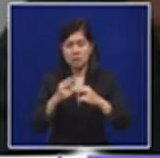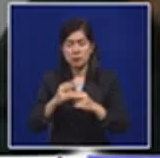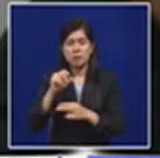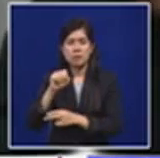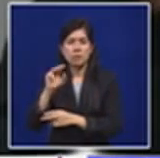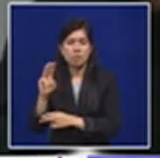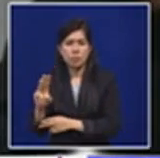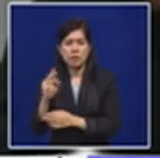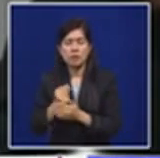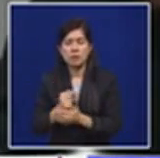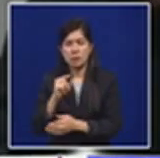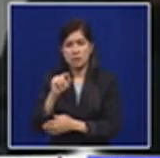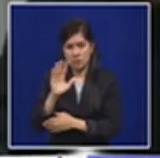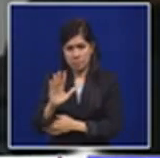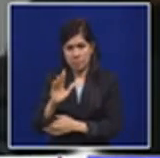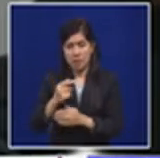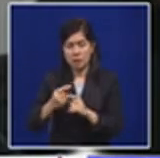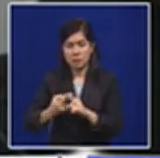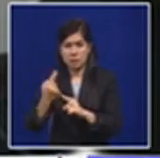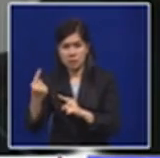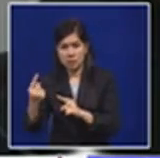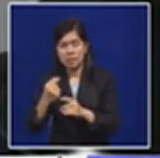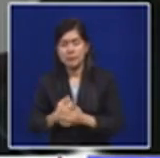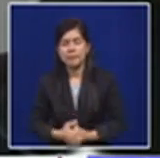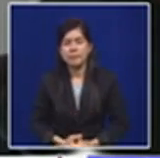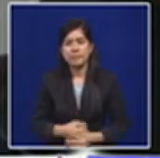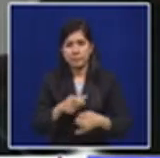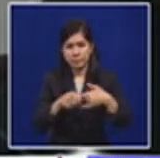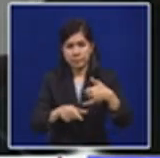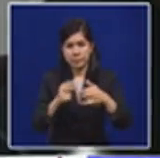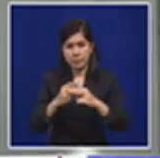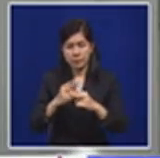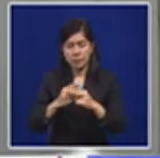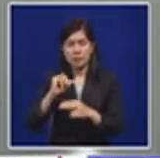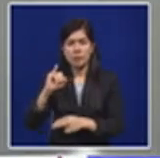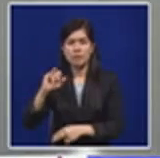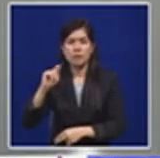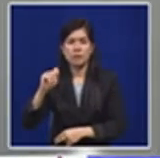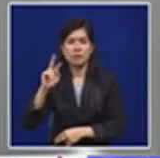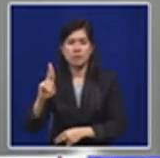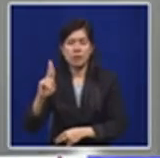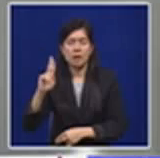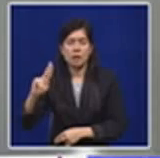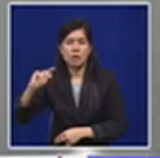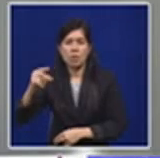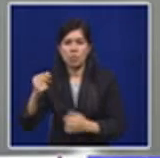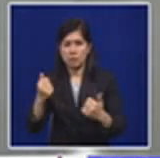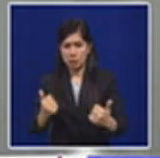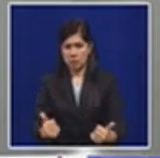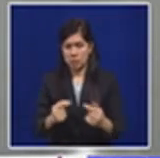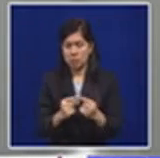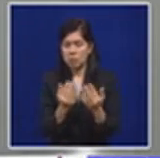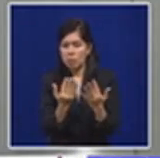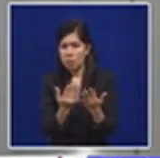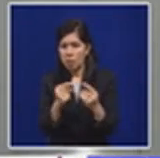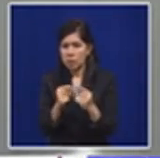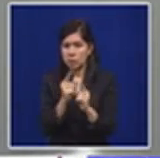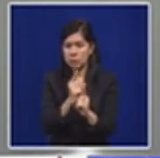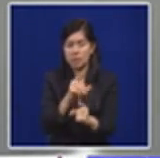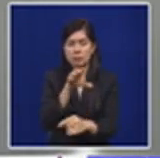ได้เมื่อวันที่25มกราคมและนายไตรรงค์นิ่มอนุสรสุขอยู่ระหว่างการดำเนินการติดตาม